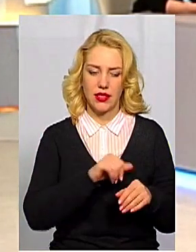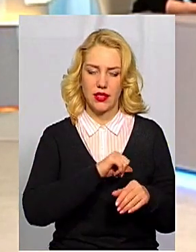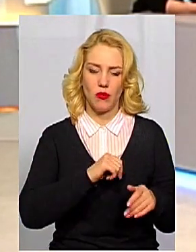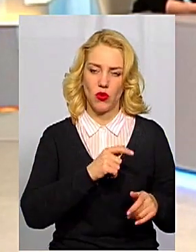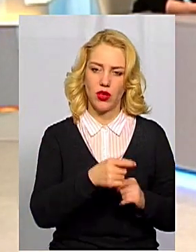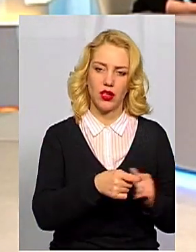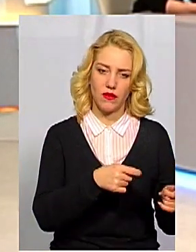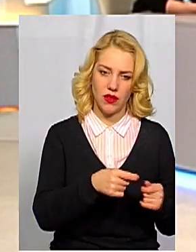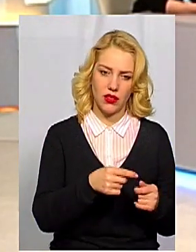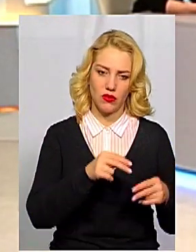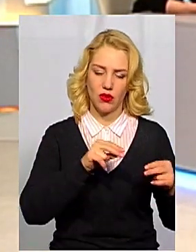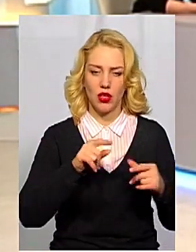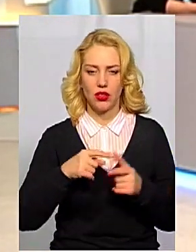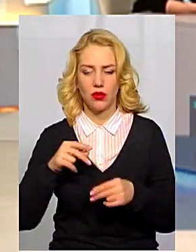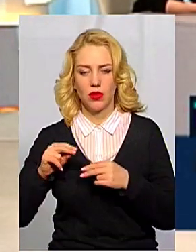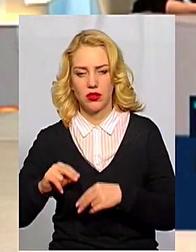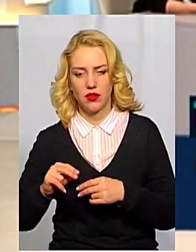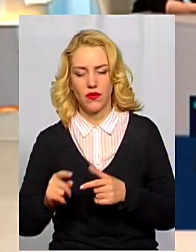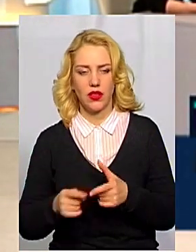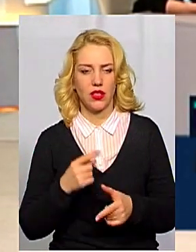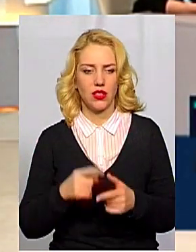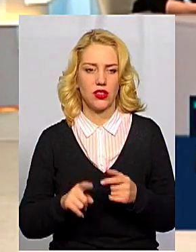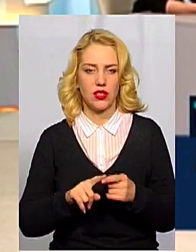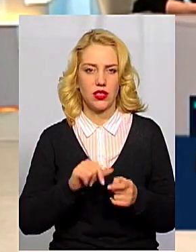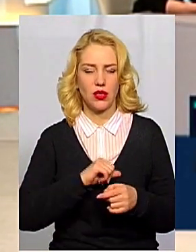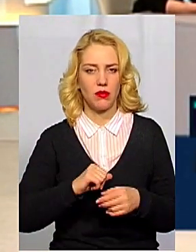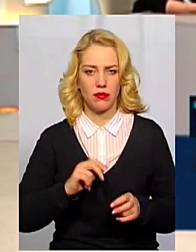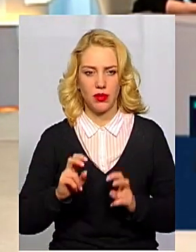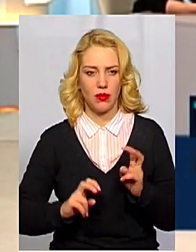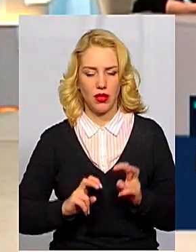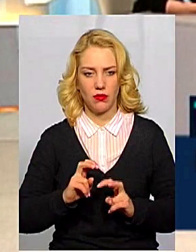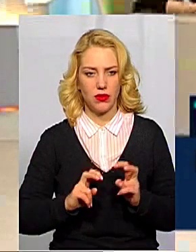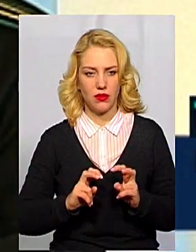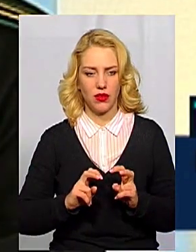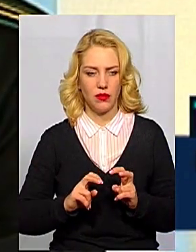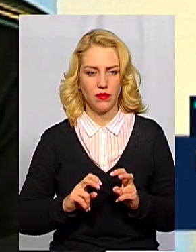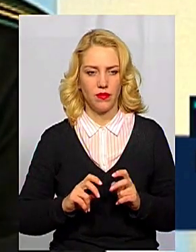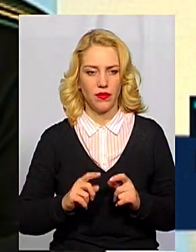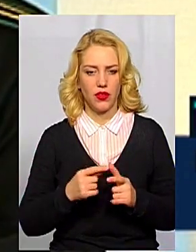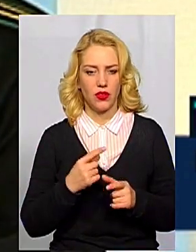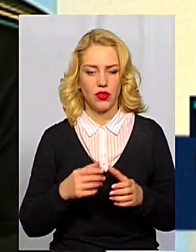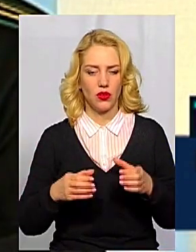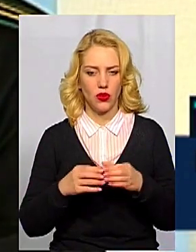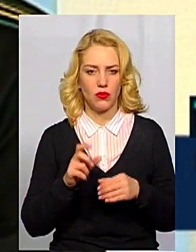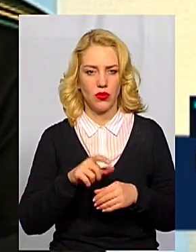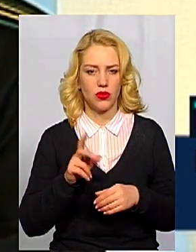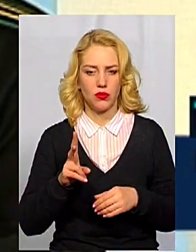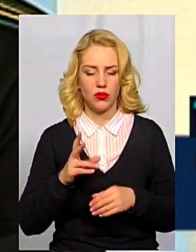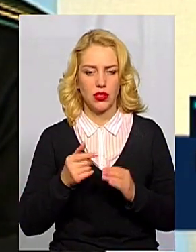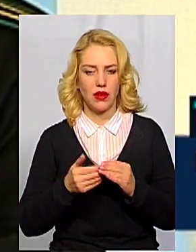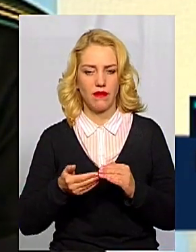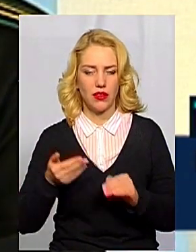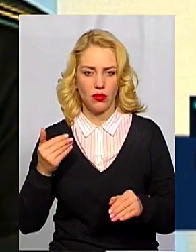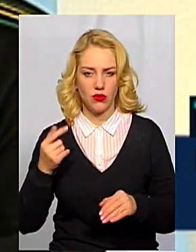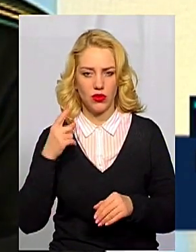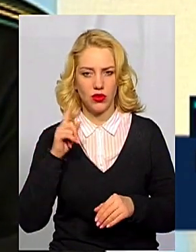це безпосередньо збитки, нанесені самим підприємством, тобто, чи це група якби, осіб, яка завідомо